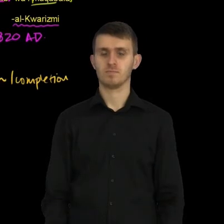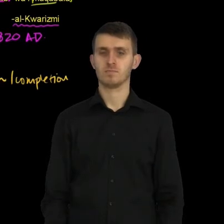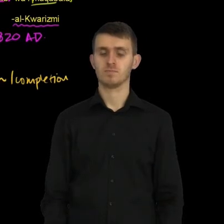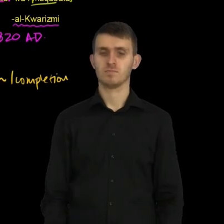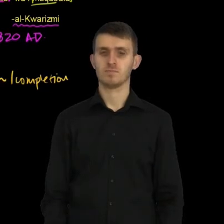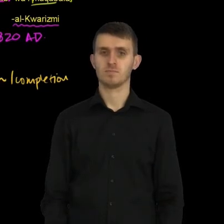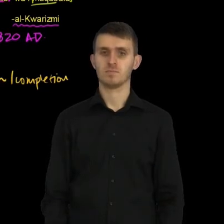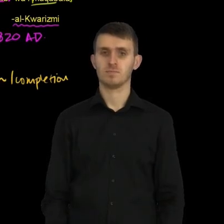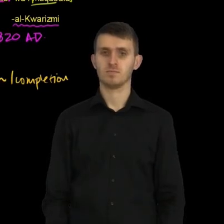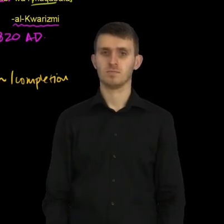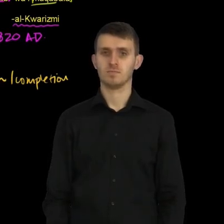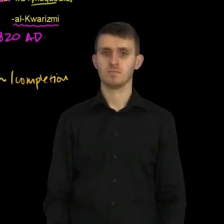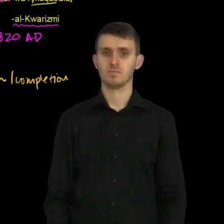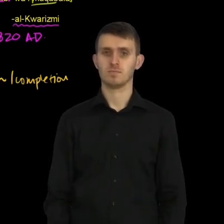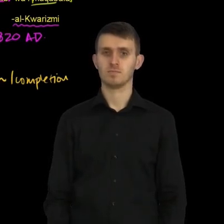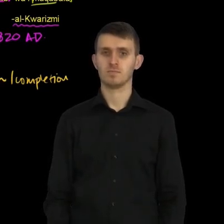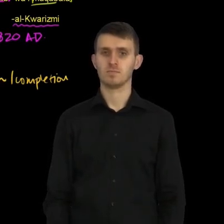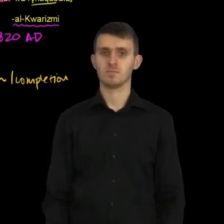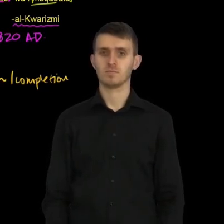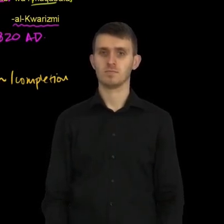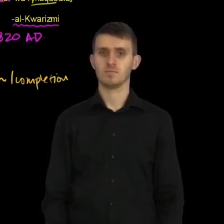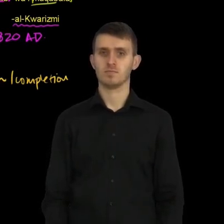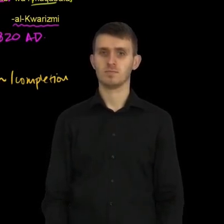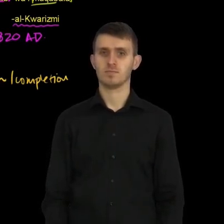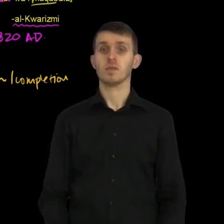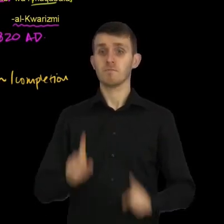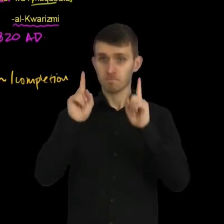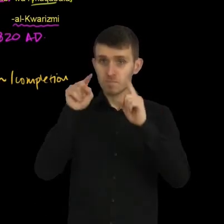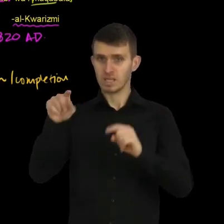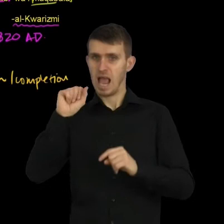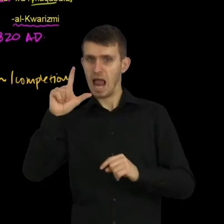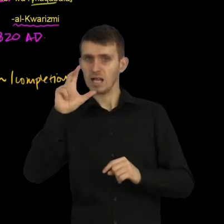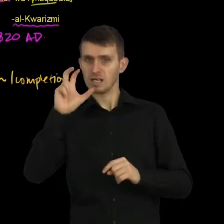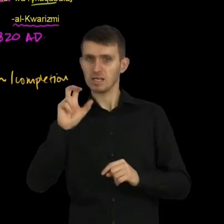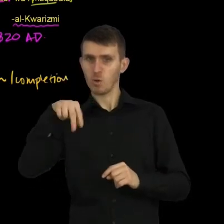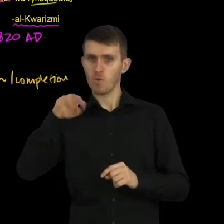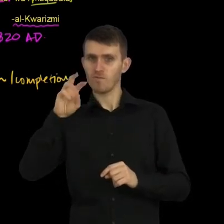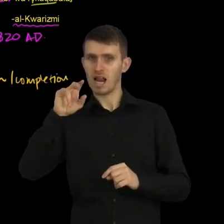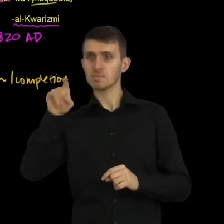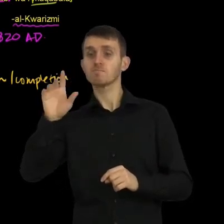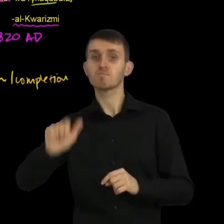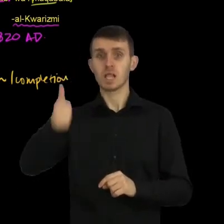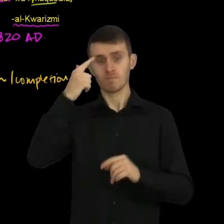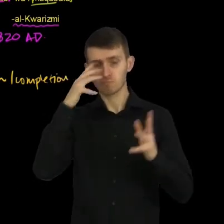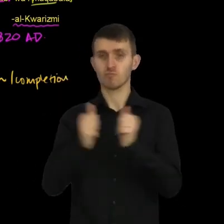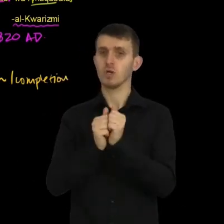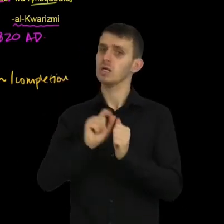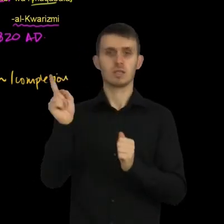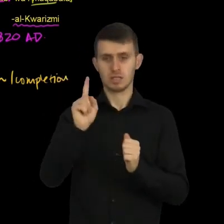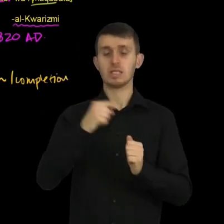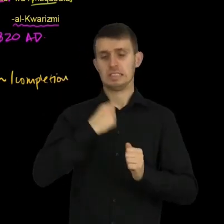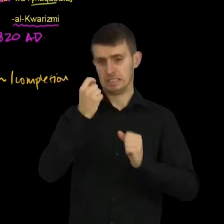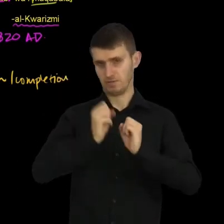równań sensie abstrakcyjnym a nie jako sposób na konkretny problem alkoholizm i